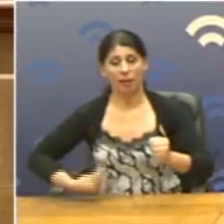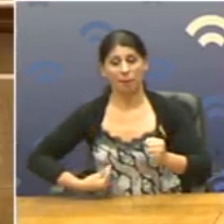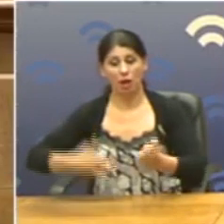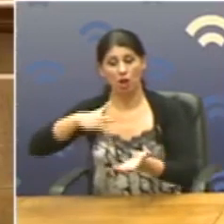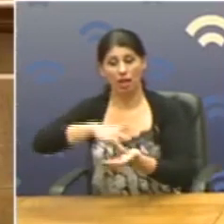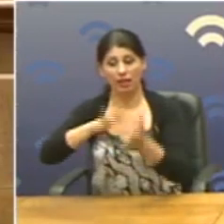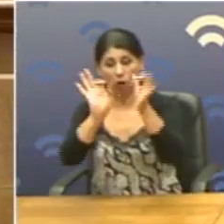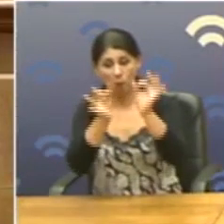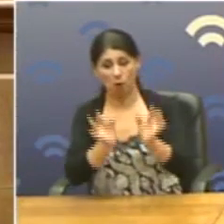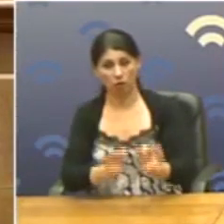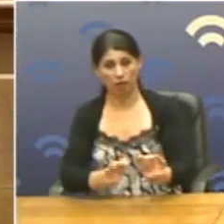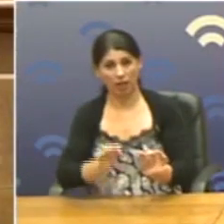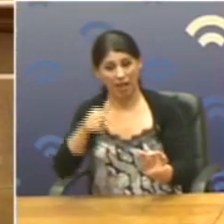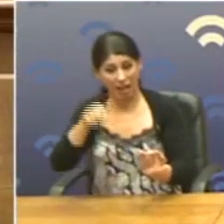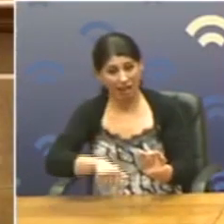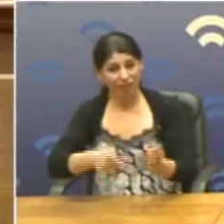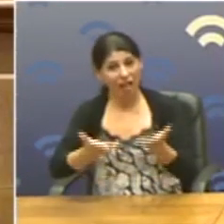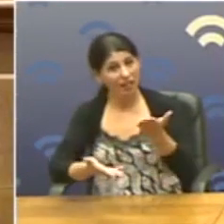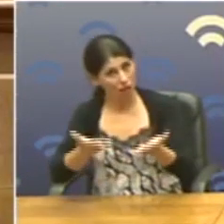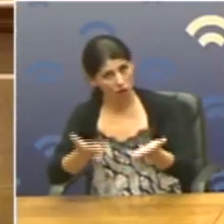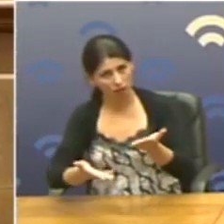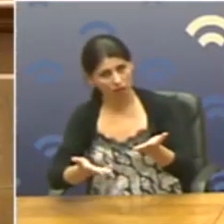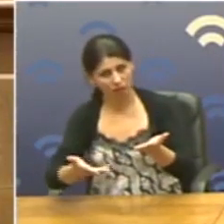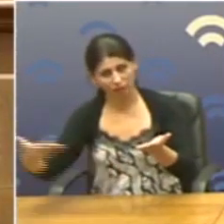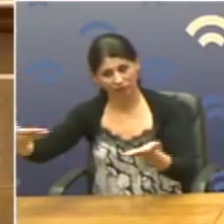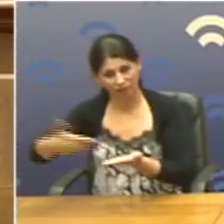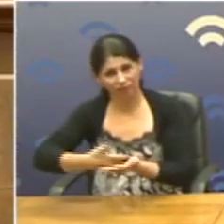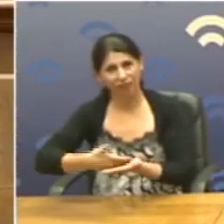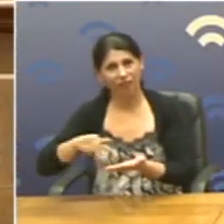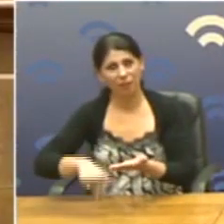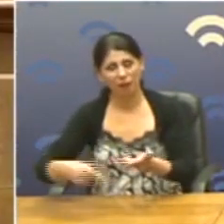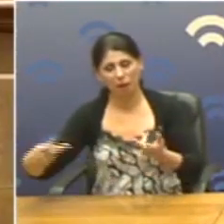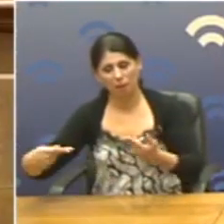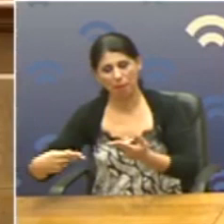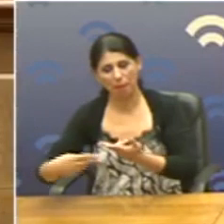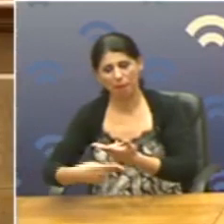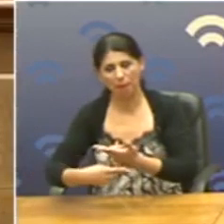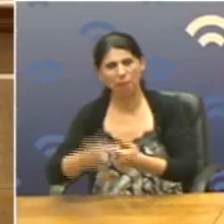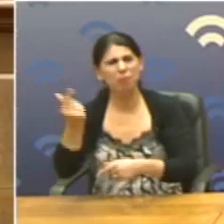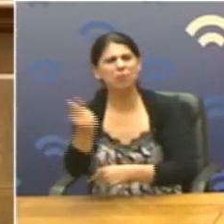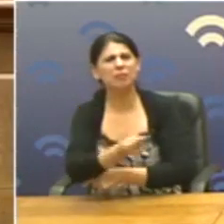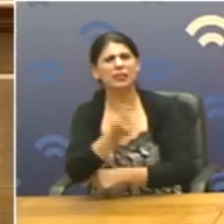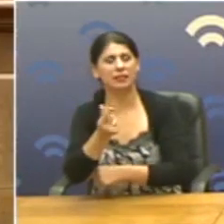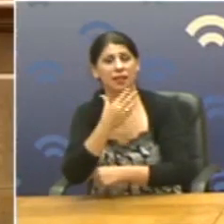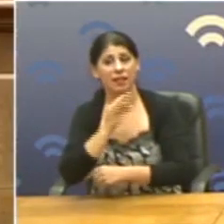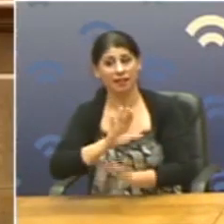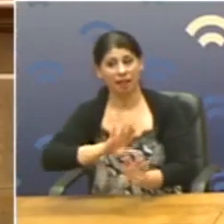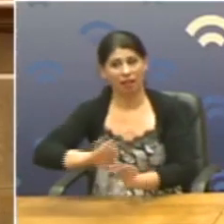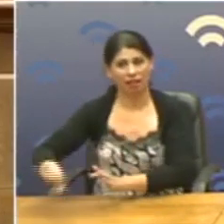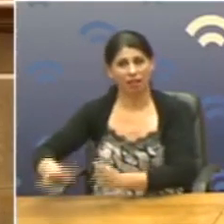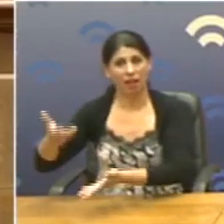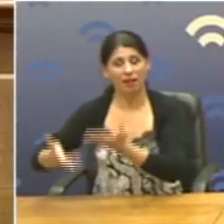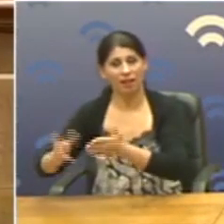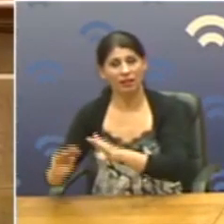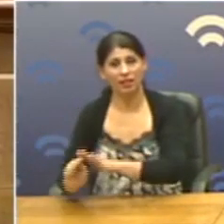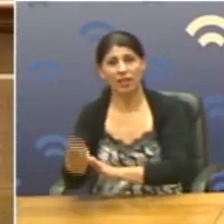μοντέλο, αυτή την αναλογική την έφερε πάλι κουτσουρεμένη και κολοβή, γιατί άφησε εκτός αναλογικής την